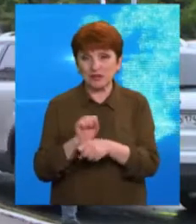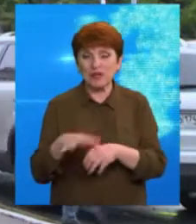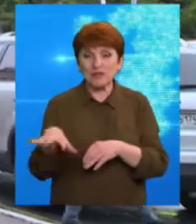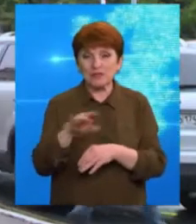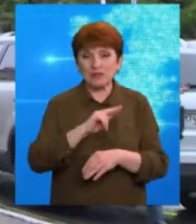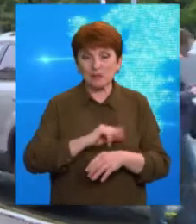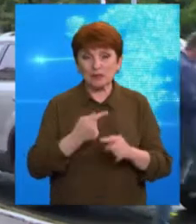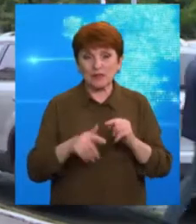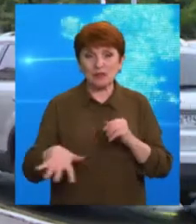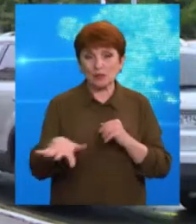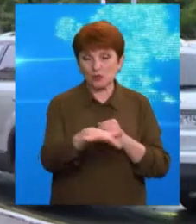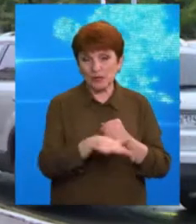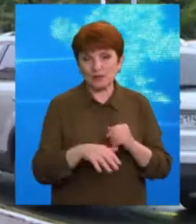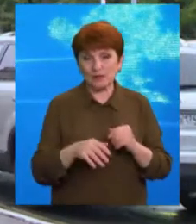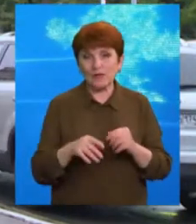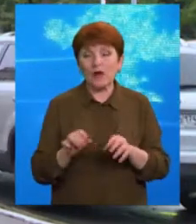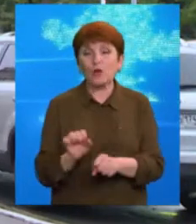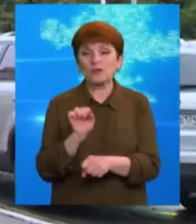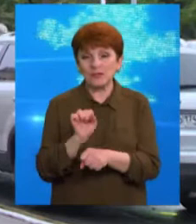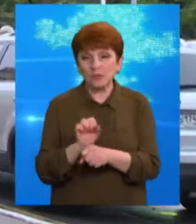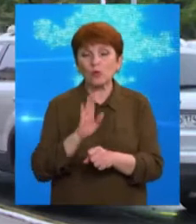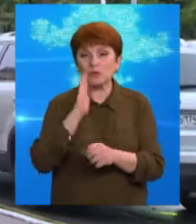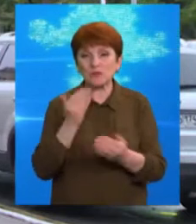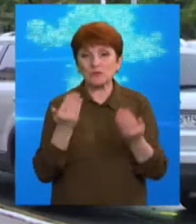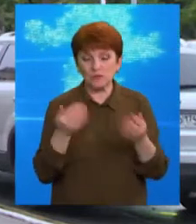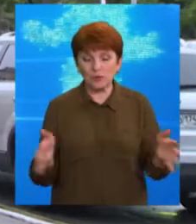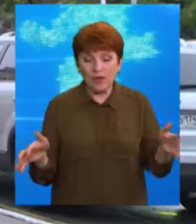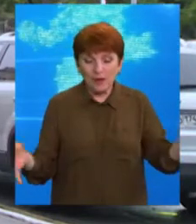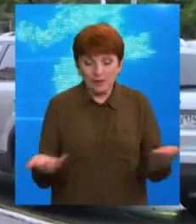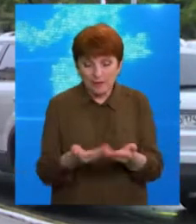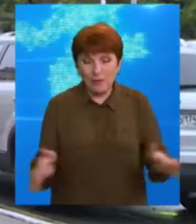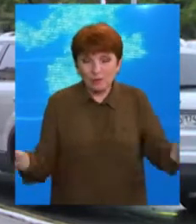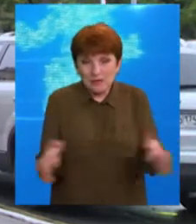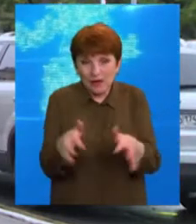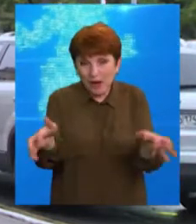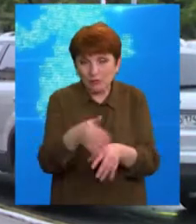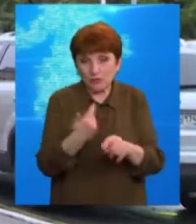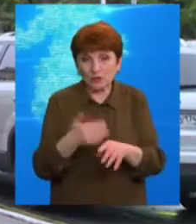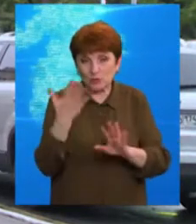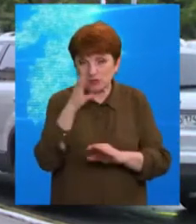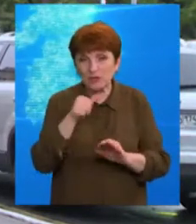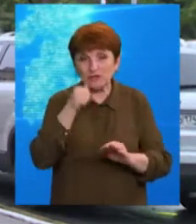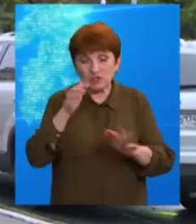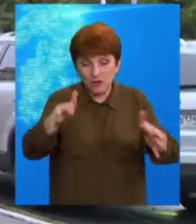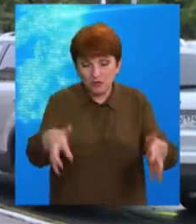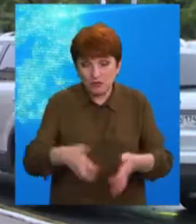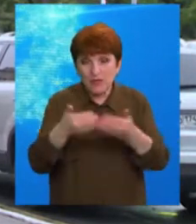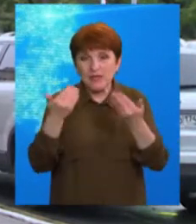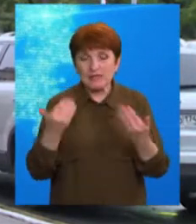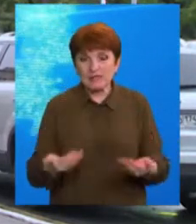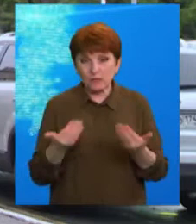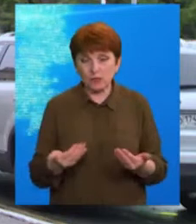данном участке на данный момент он остановил. Утром сегодня он закапывал яму, которую успели вырыть вчера. И сегодня